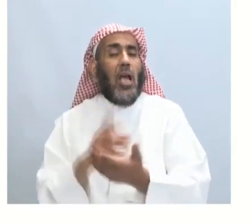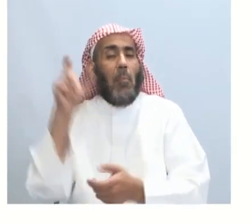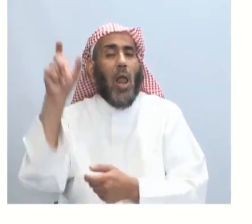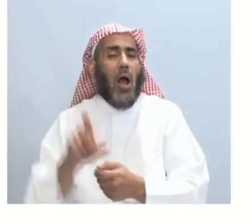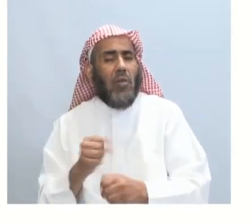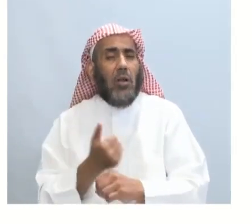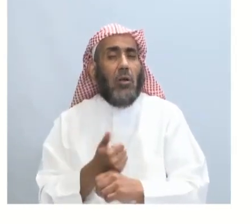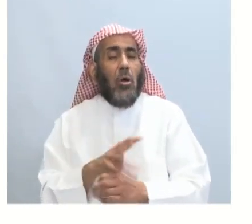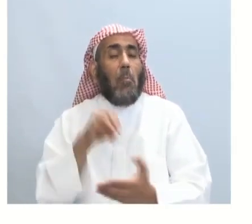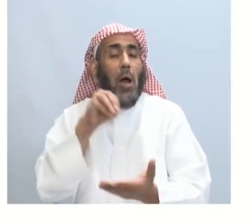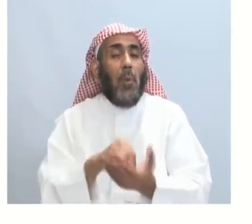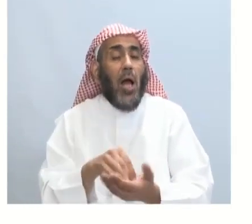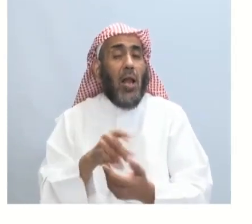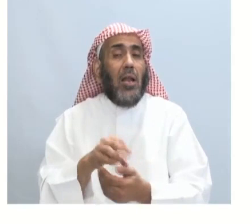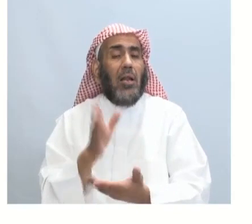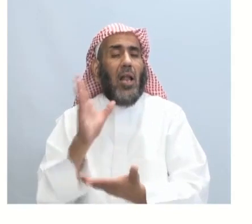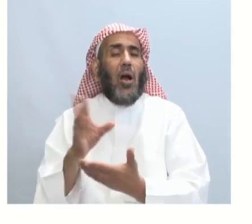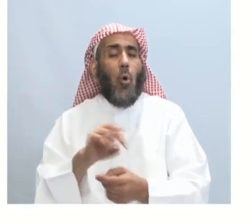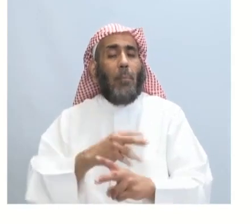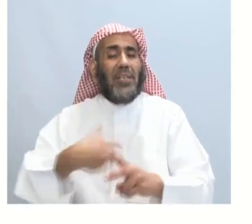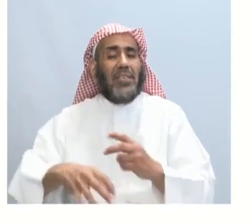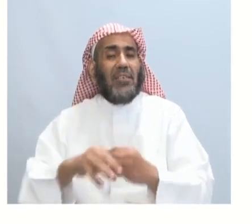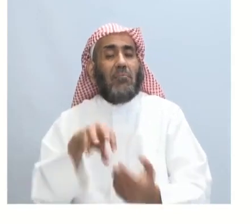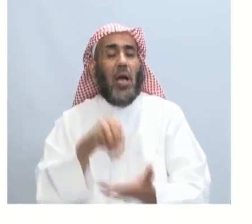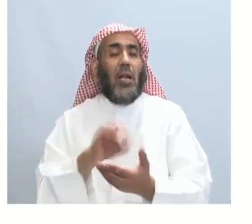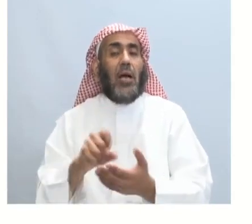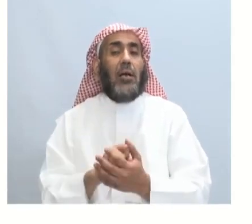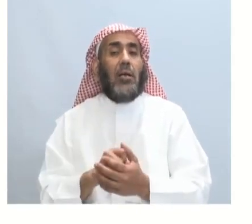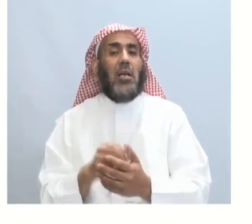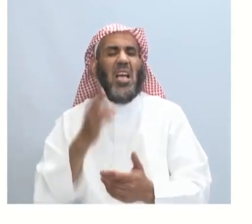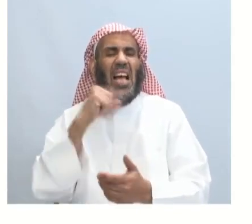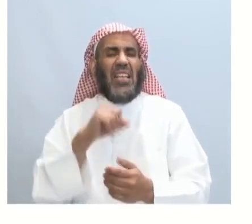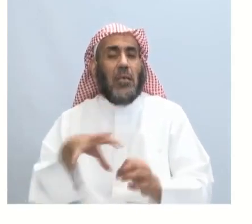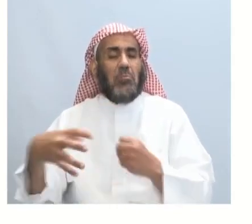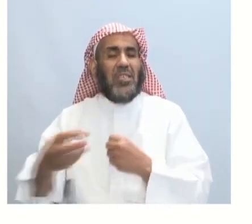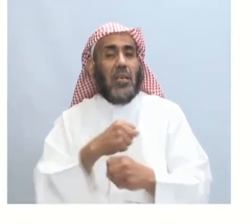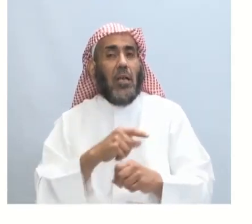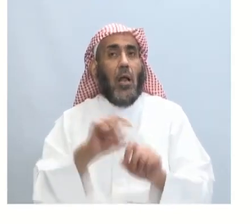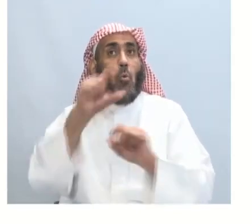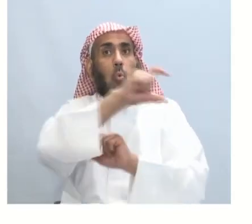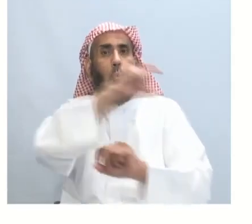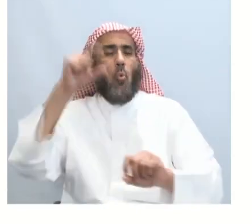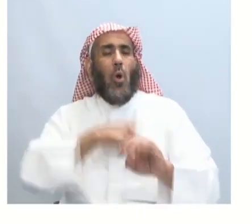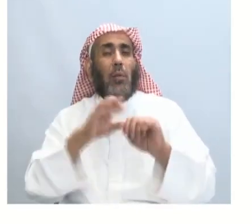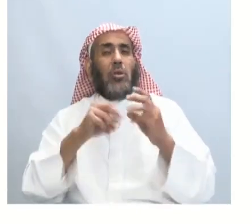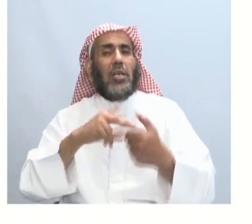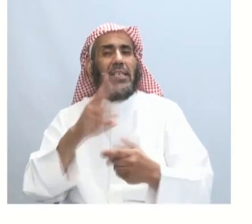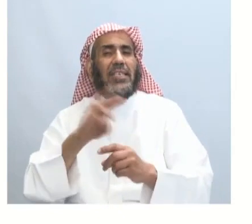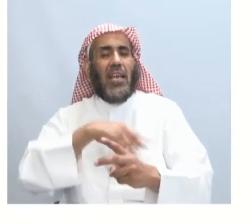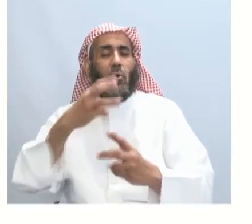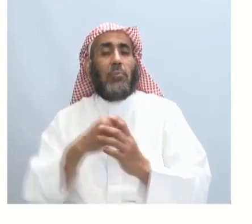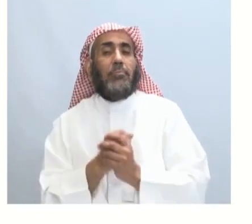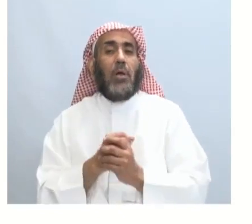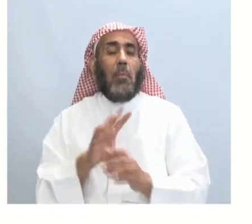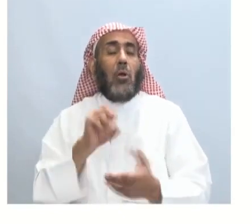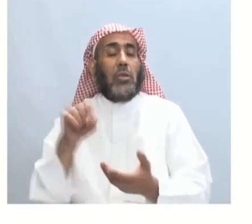ذلك ما محل الحق وما تصنيف المحل الحق عدم استغلال العلامه التجاريه لشركه ما لصالح شركه اخرى